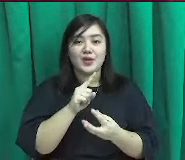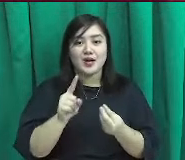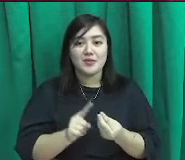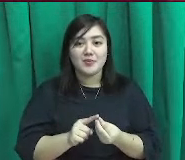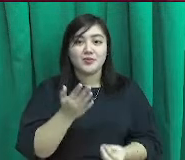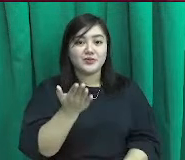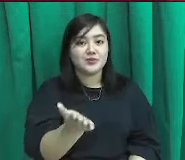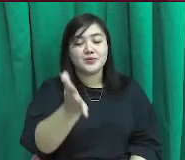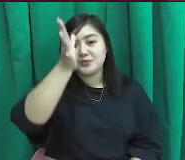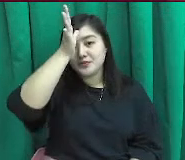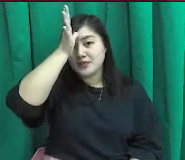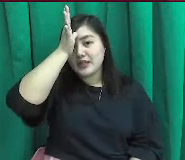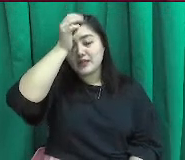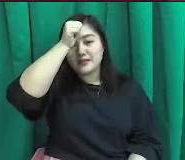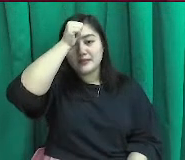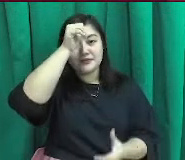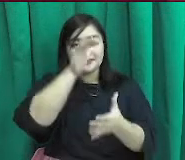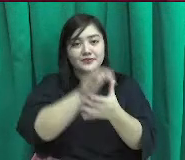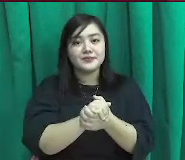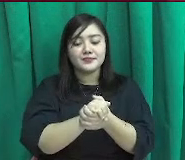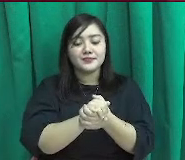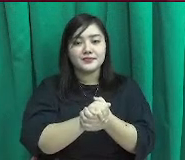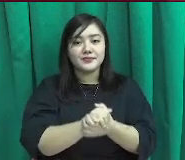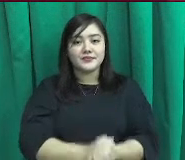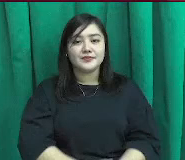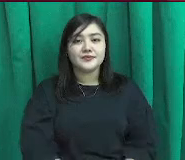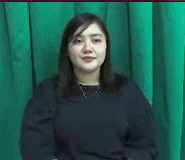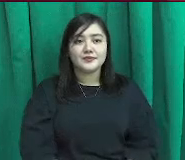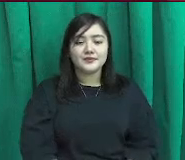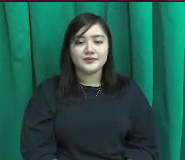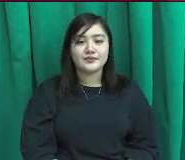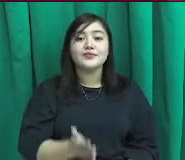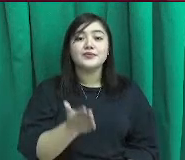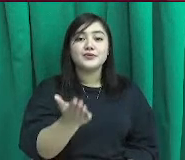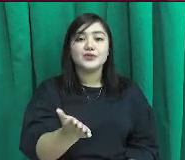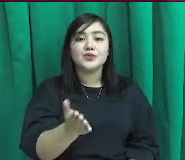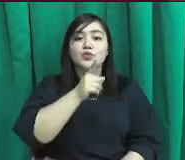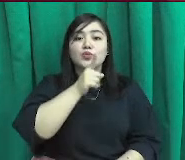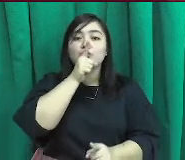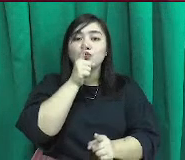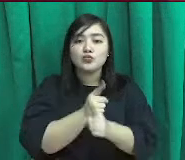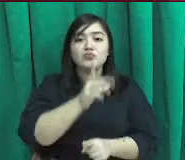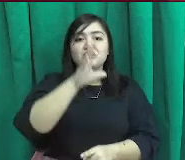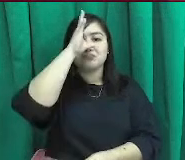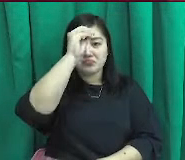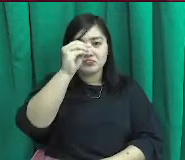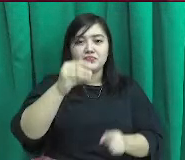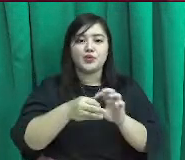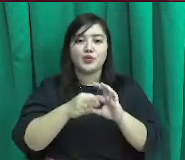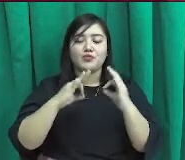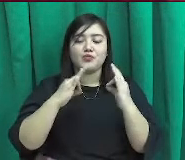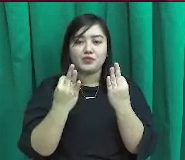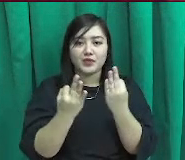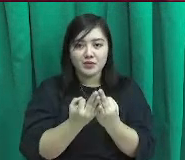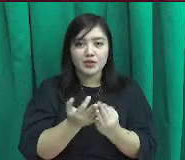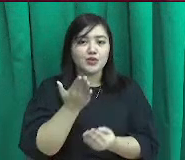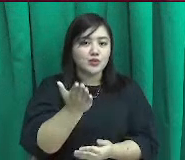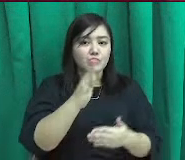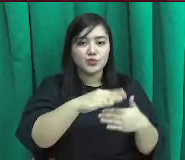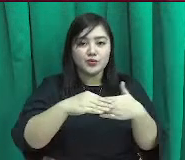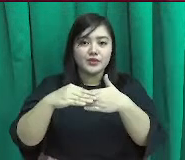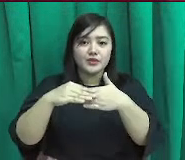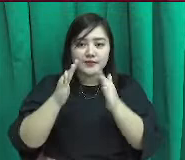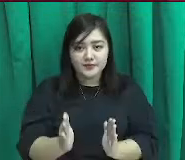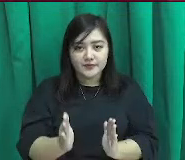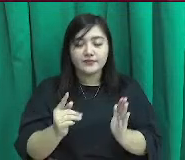tatay, episode natin to mga asawang lalaki, episode natin to man of the home, episode natin to leaders. This is